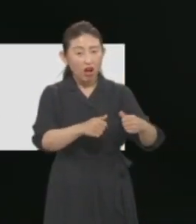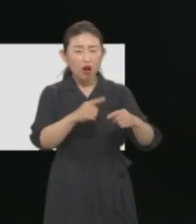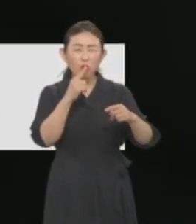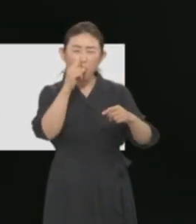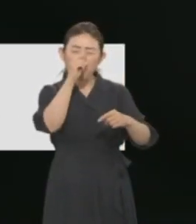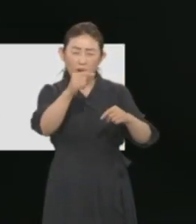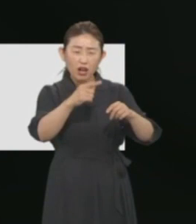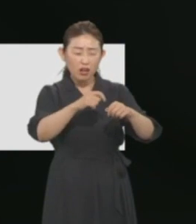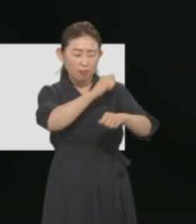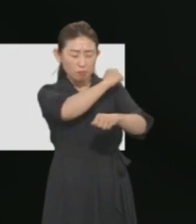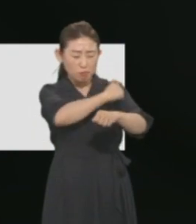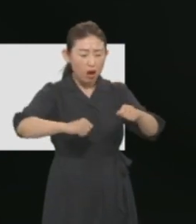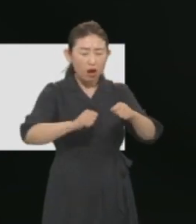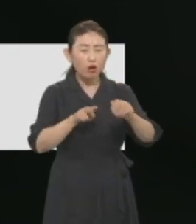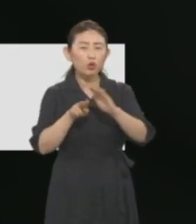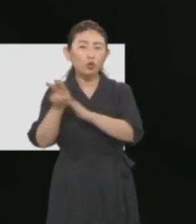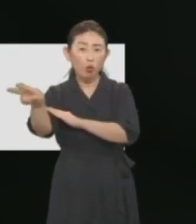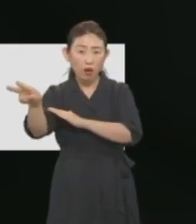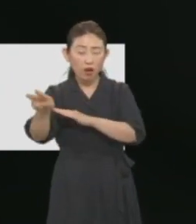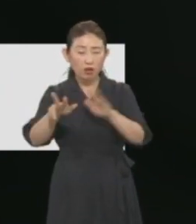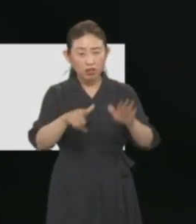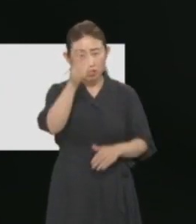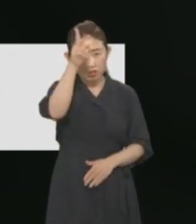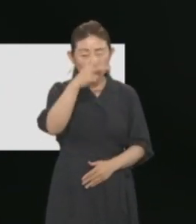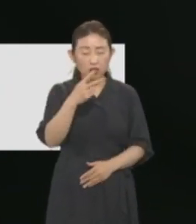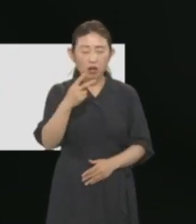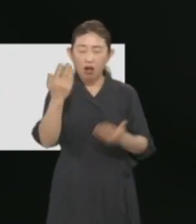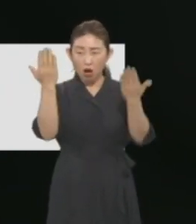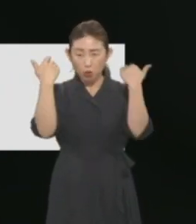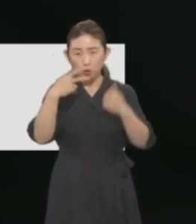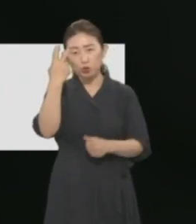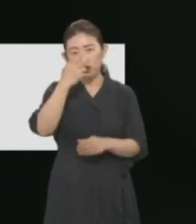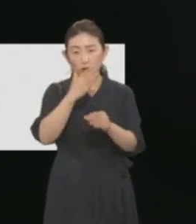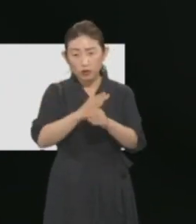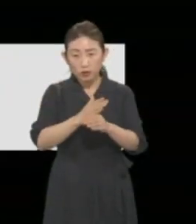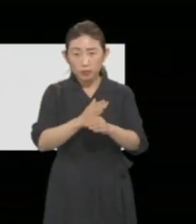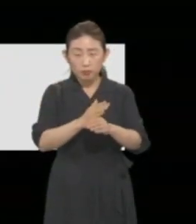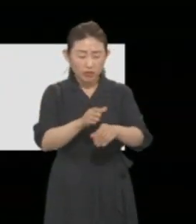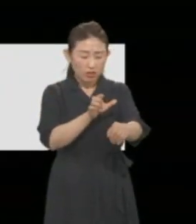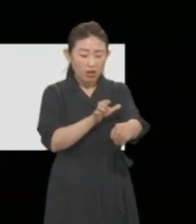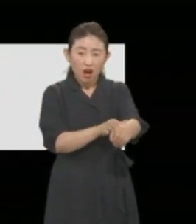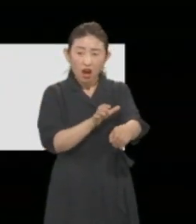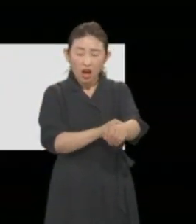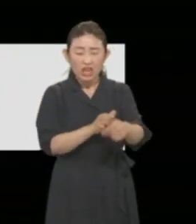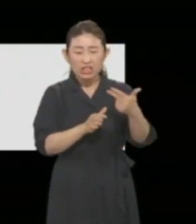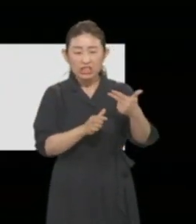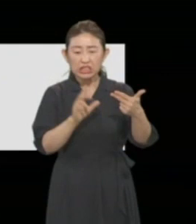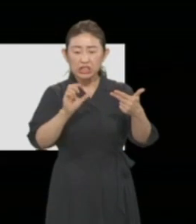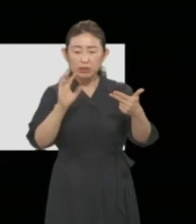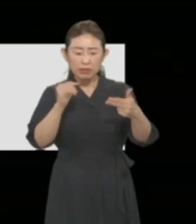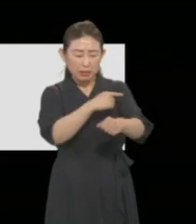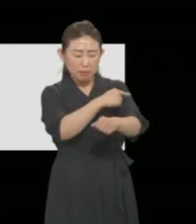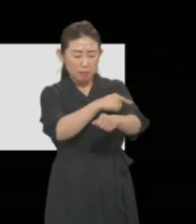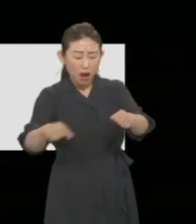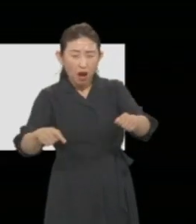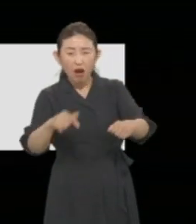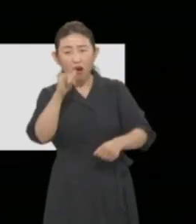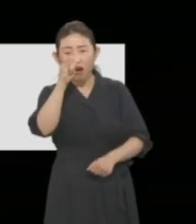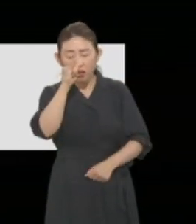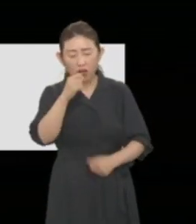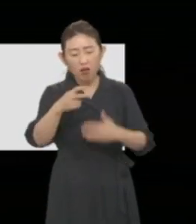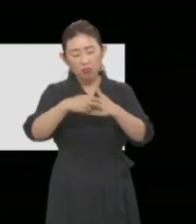105 도주에 경찰과 학교가 조사해 나섰습니다 a군의 팔에는 7cm 정도의 배인 상처가